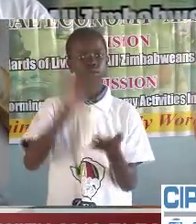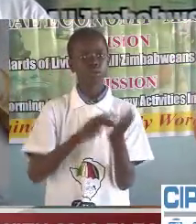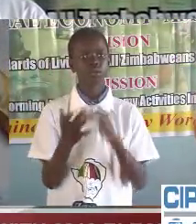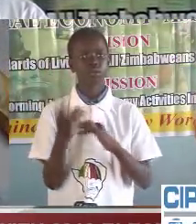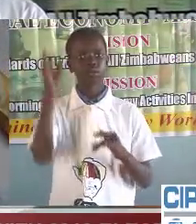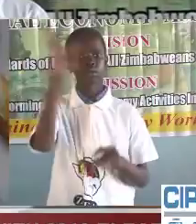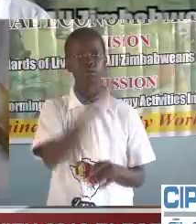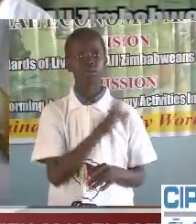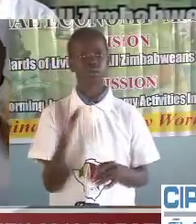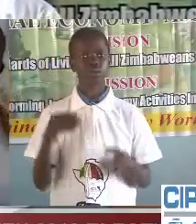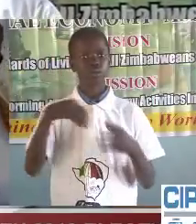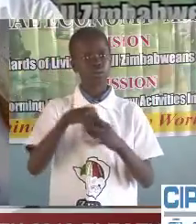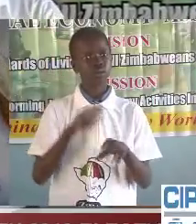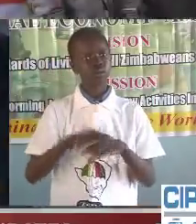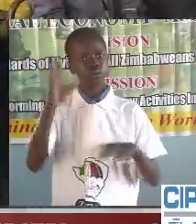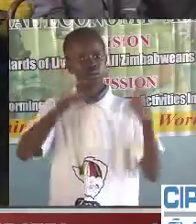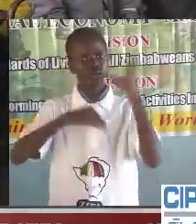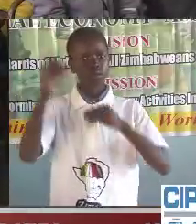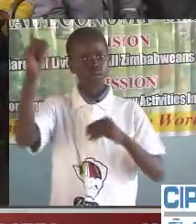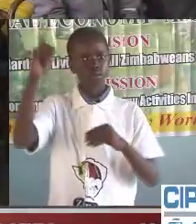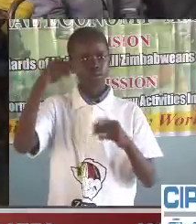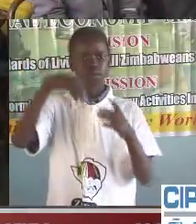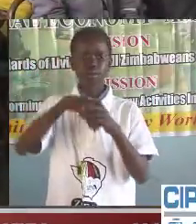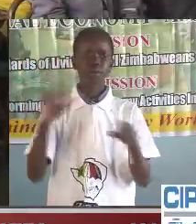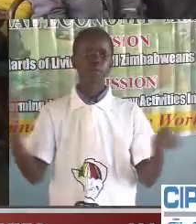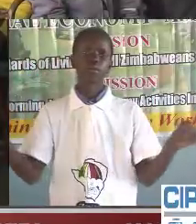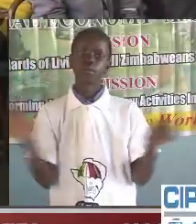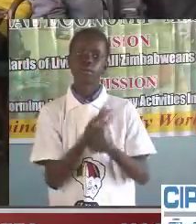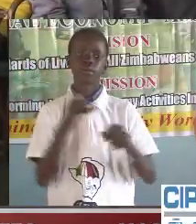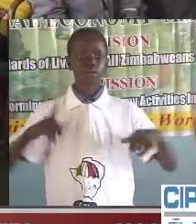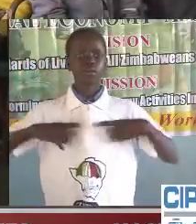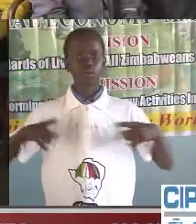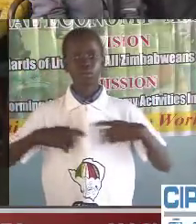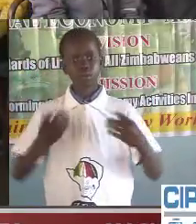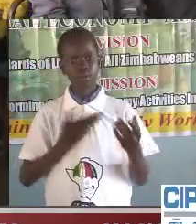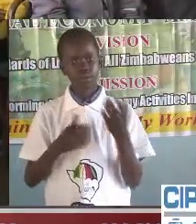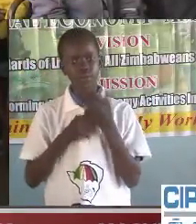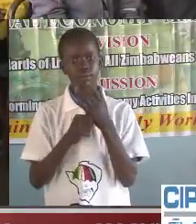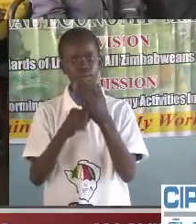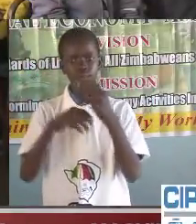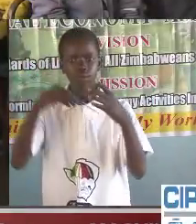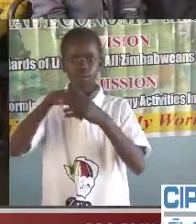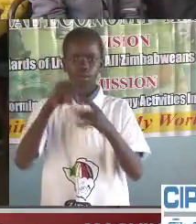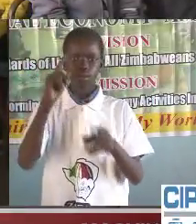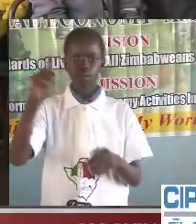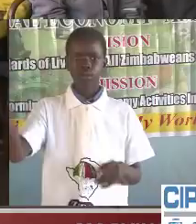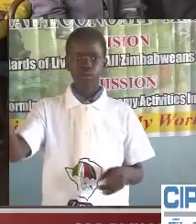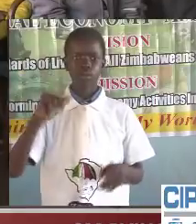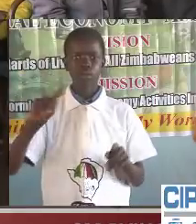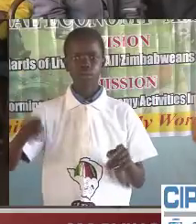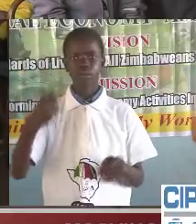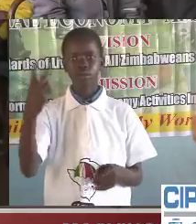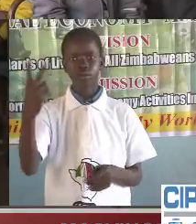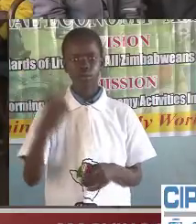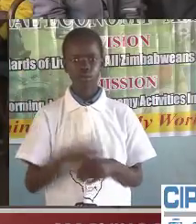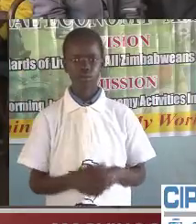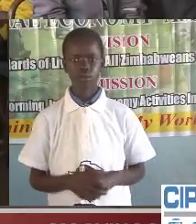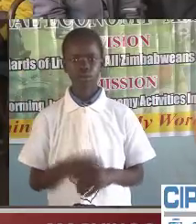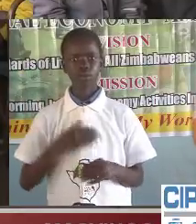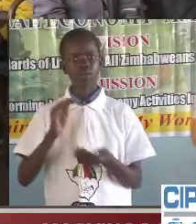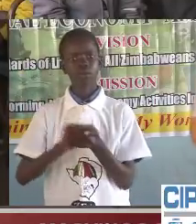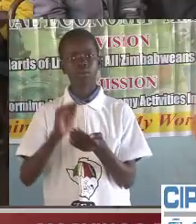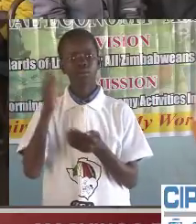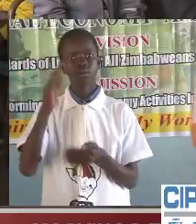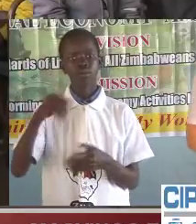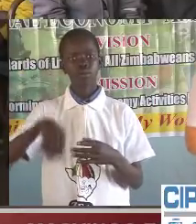wewe pakati pedu. Kutaura kwaMwari baba kuonekwe, mutitungamirire pa whatever we are going to do. Ndoda kuremekedza nokuti munogona. Mazviita